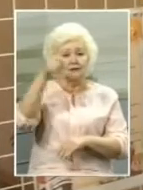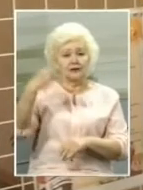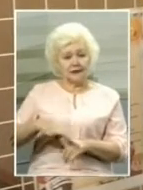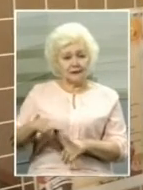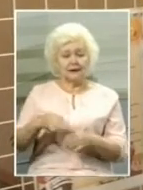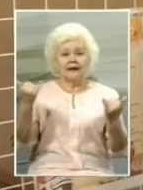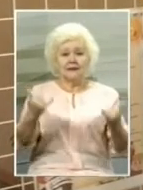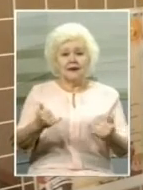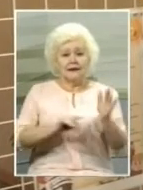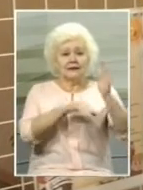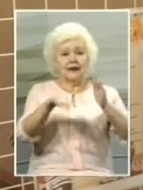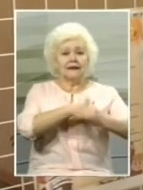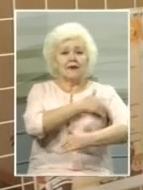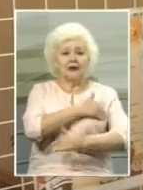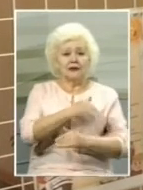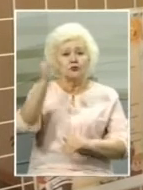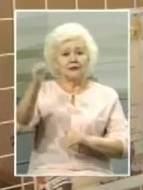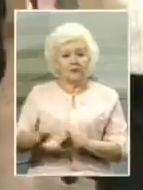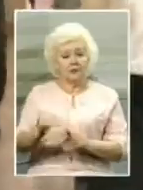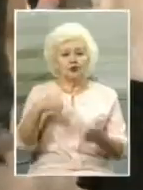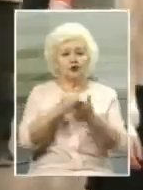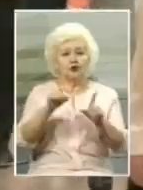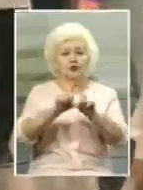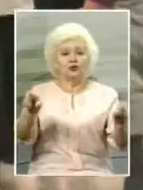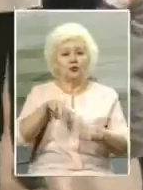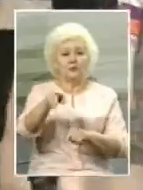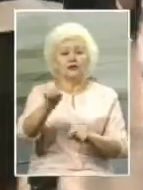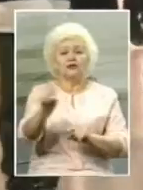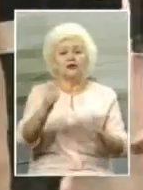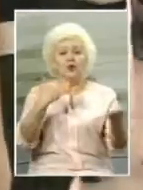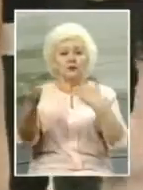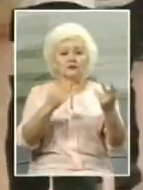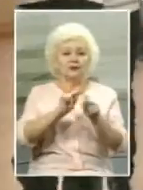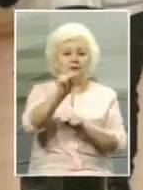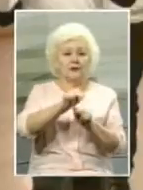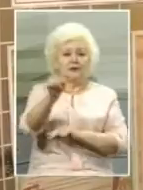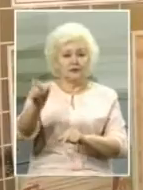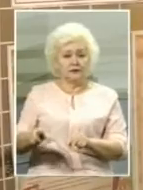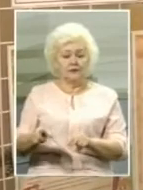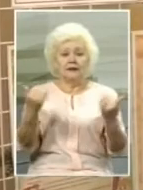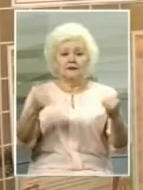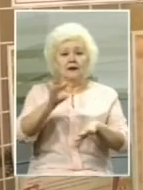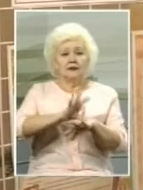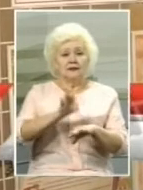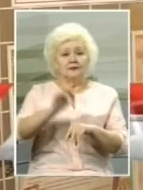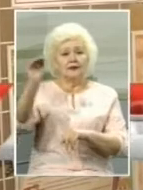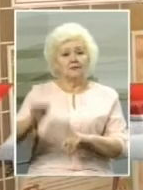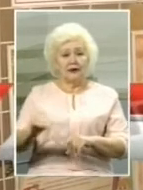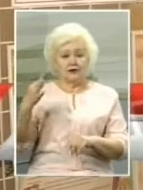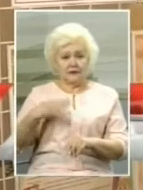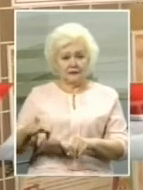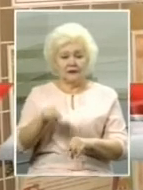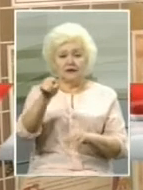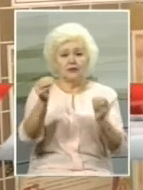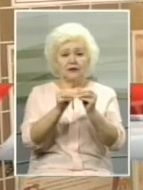син, зараз температурить молодший. До школи прийшла, щоб поспілкуватися з вчителькою. Зараз захворів менший син.